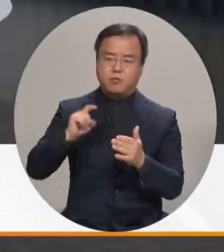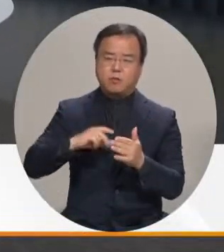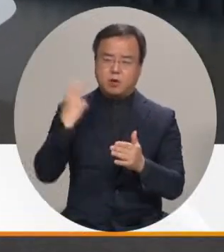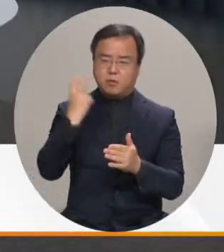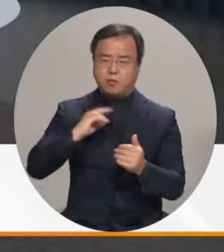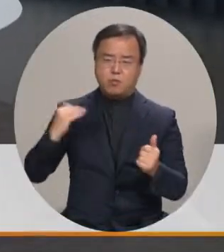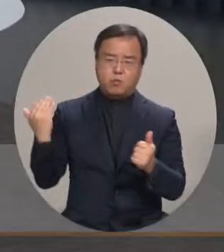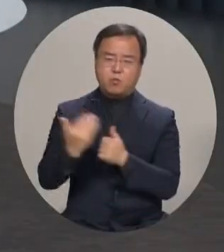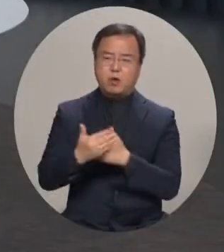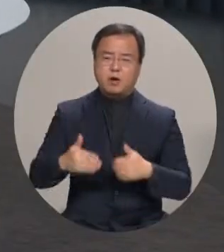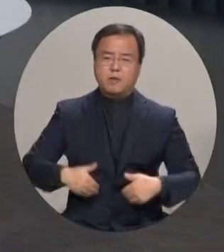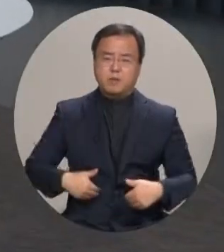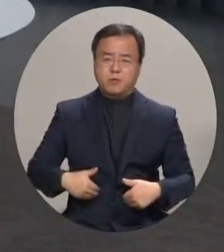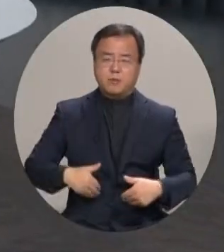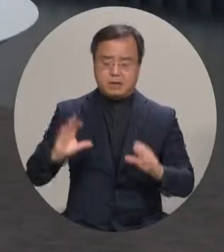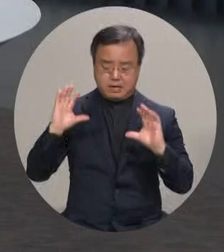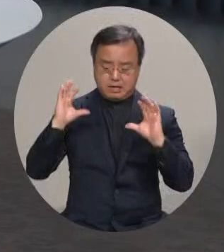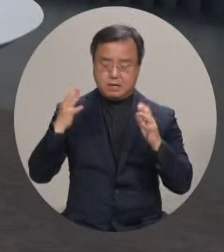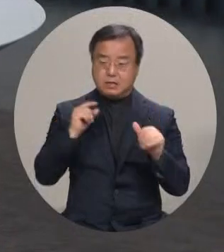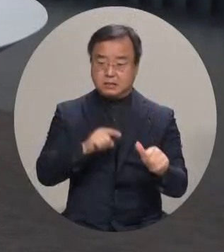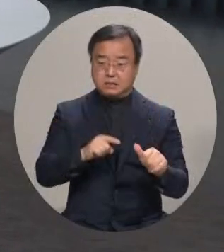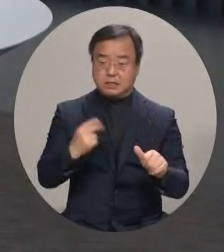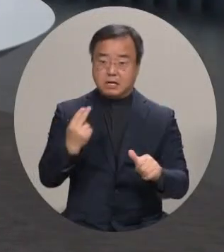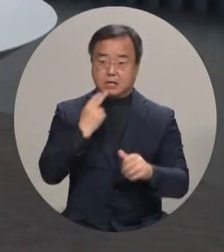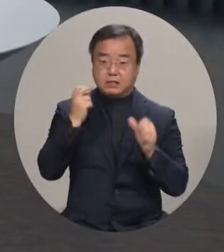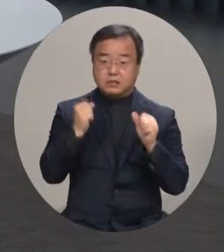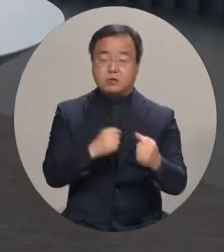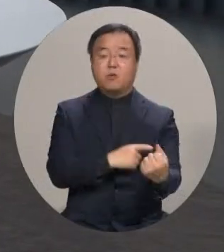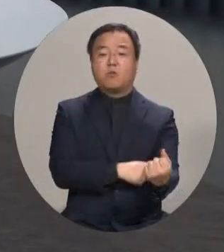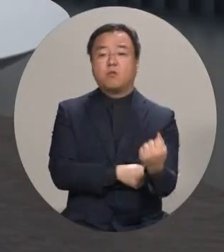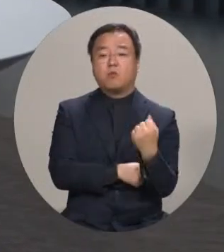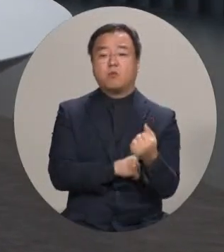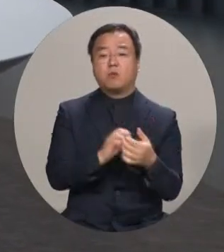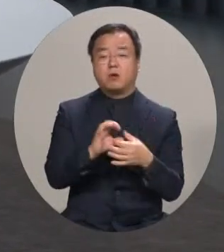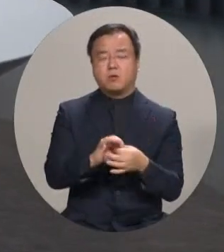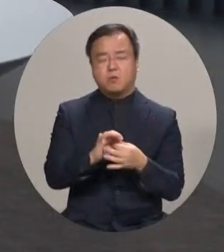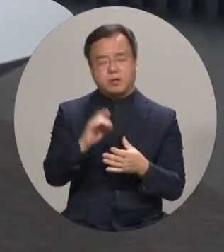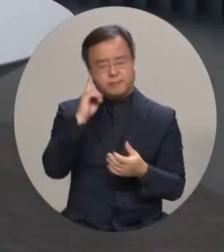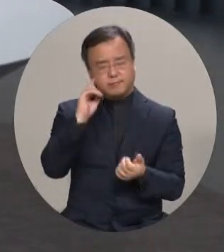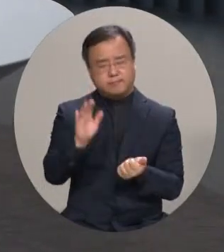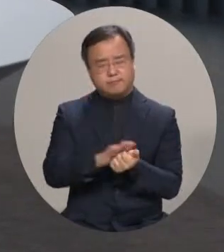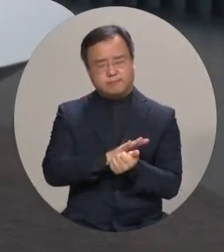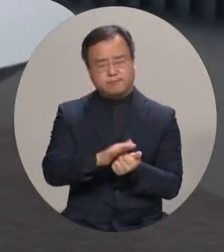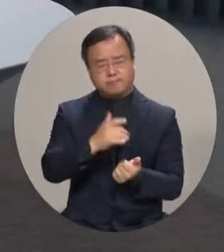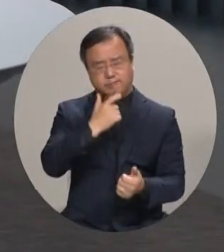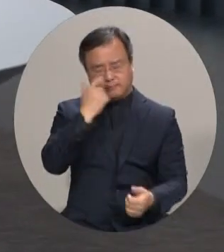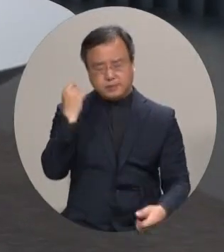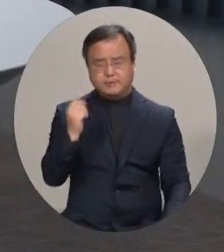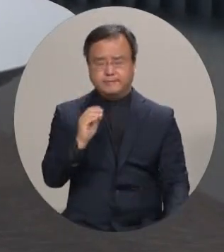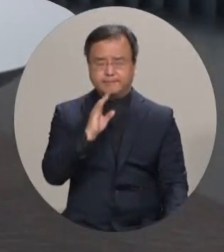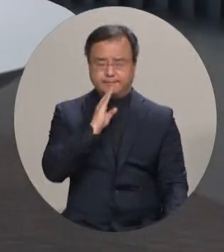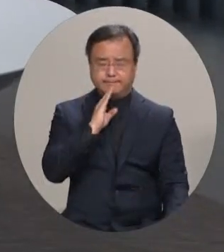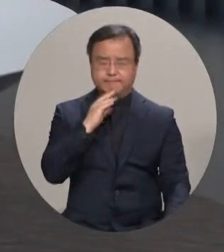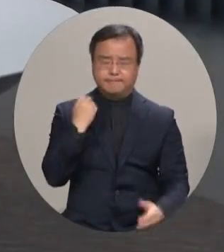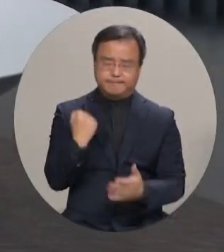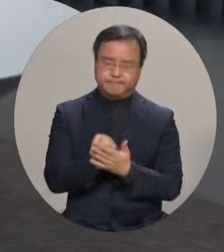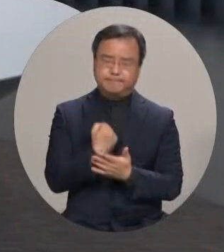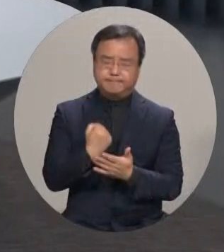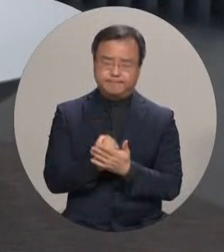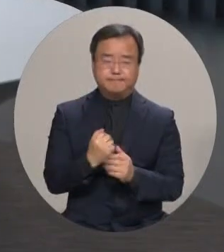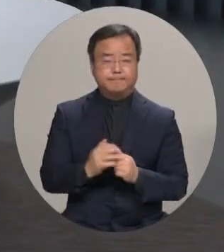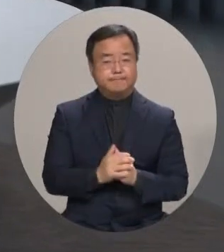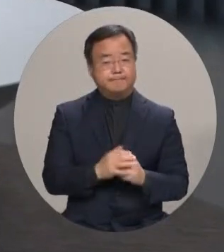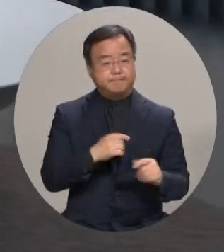약자가 아이들인데이 아이들의 생존권에 관한 고려가 좀 아쉬운 부분이 있네요 그렇죠 예 그 이거는